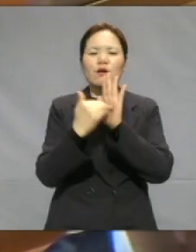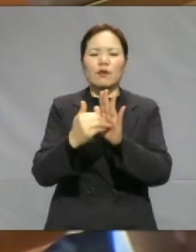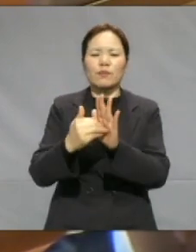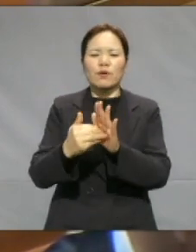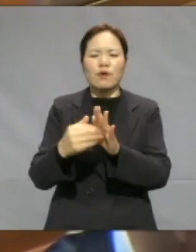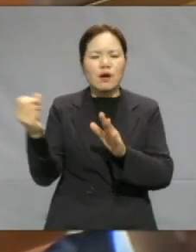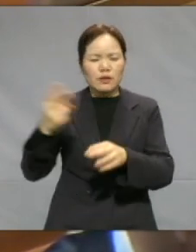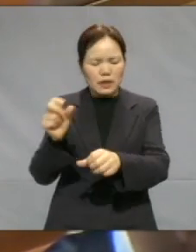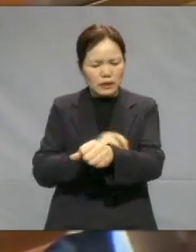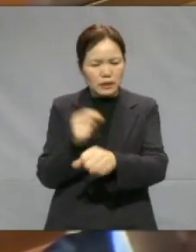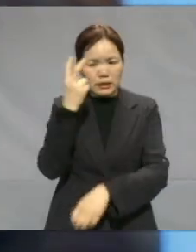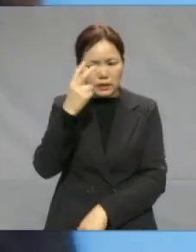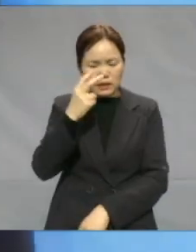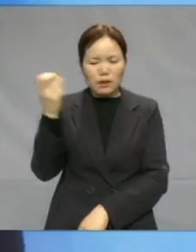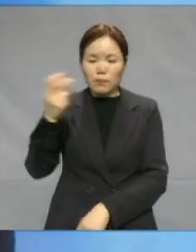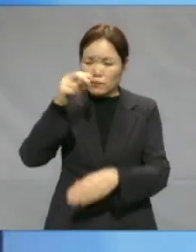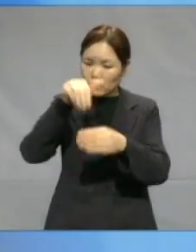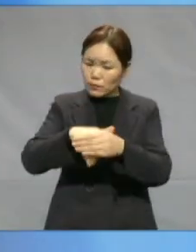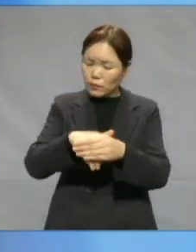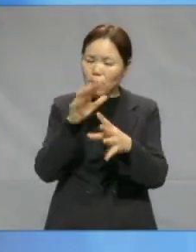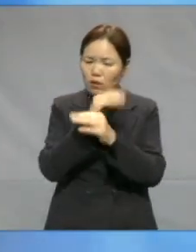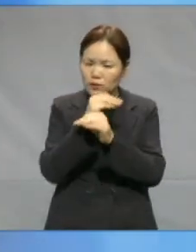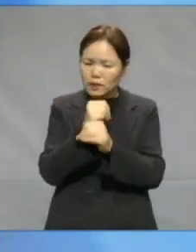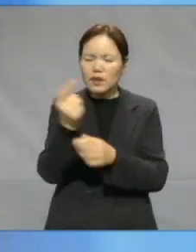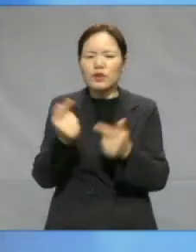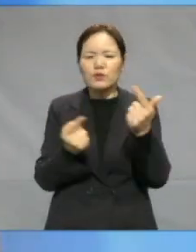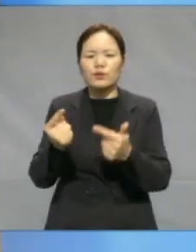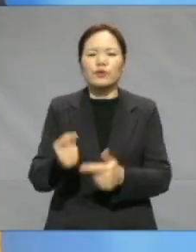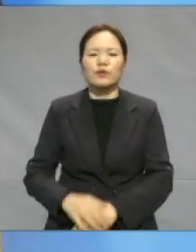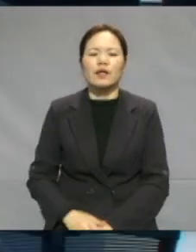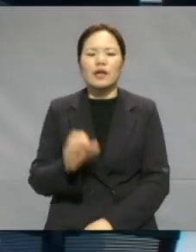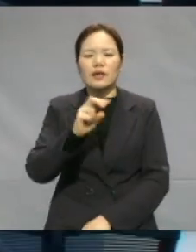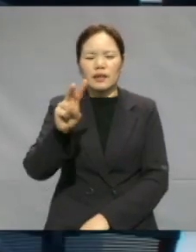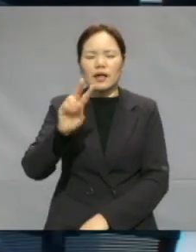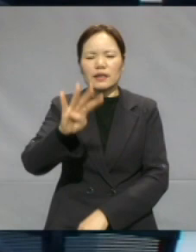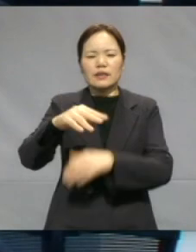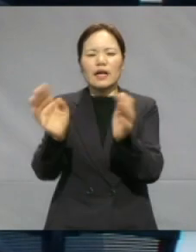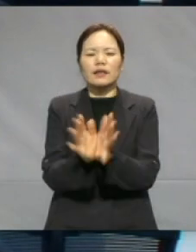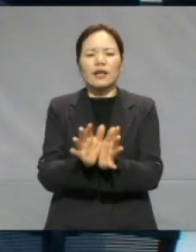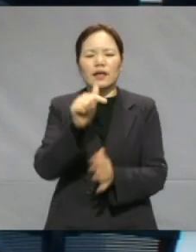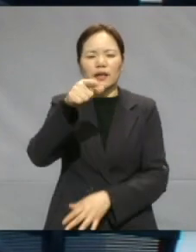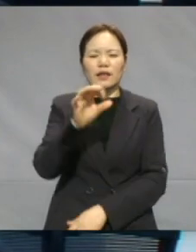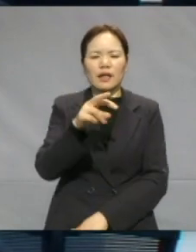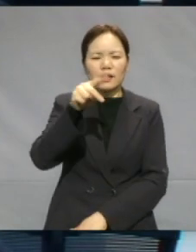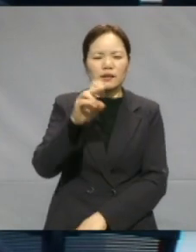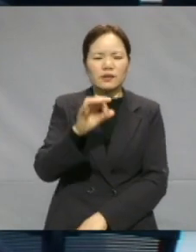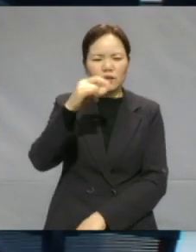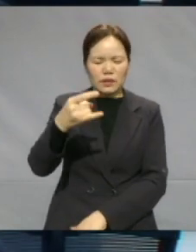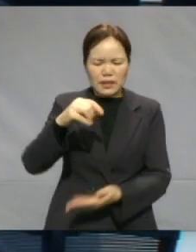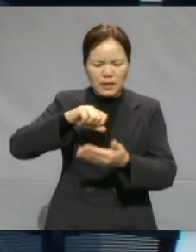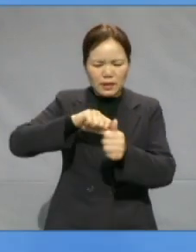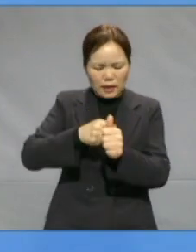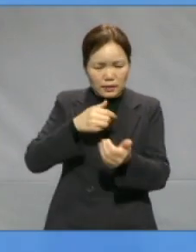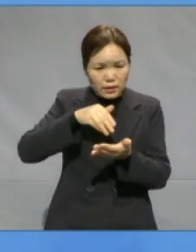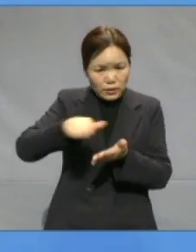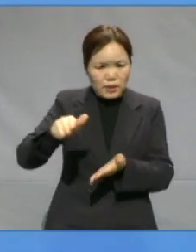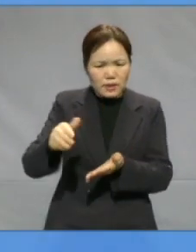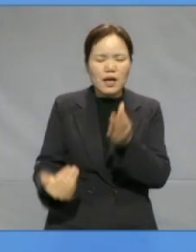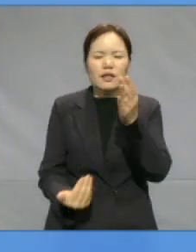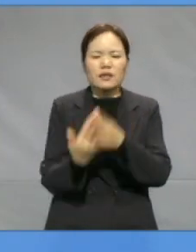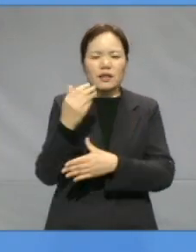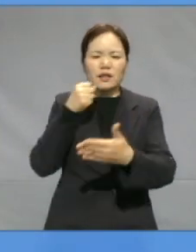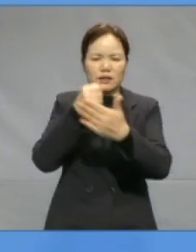시기를 조율할 것으로 보입니다. 오늘 야사당이 강성희 진보당 의원 강제 퇴장 사건에 공동 대응을